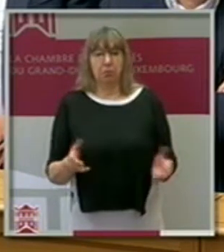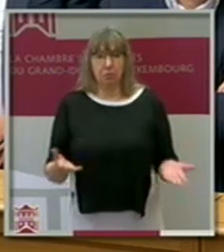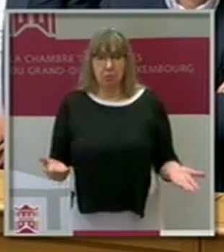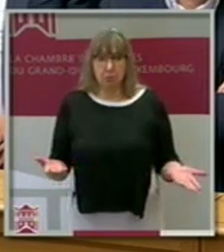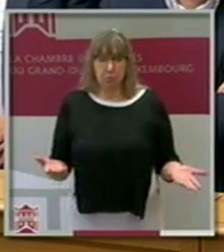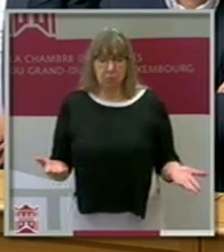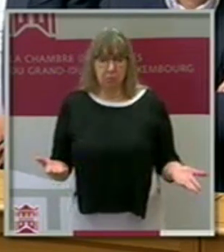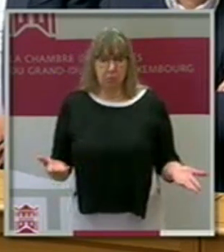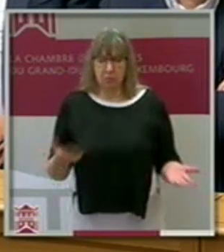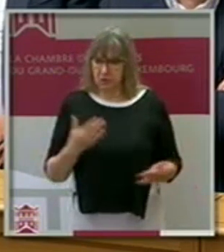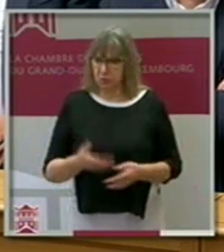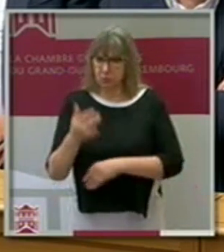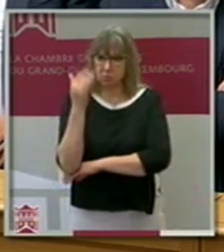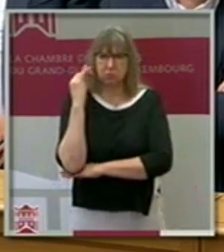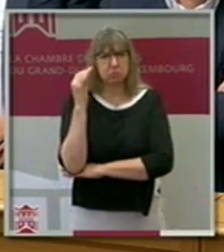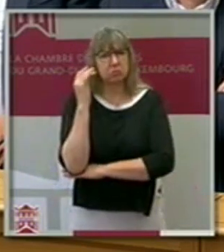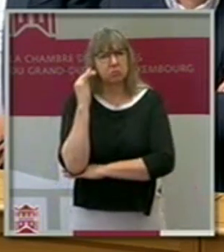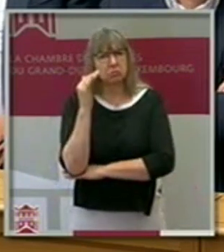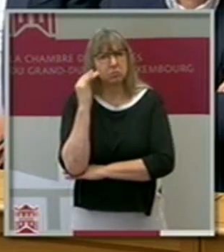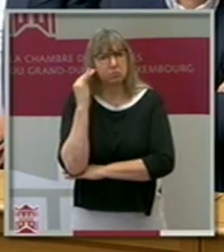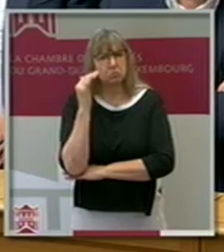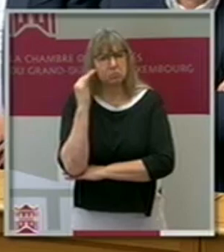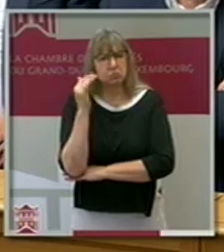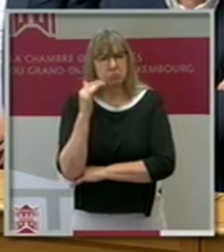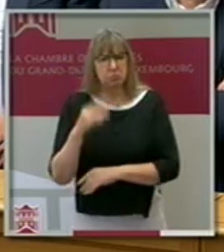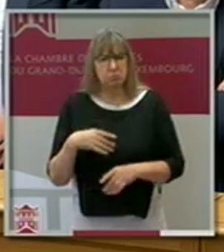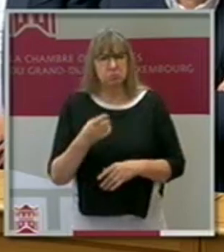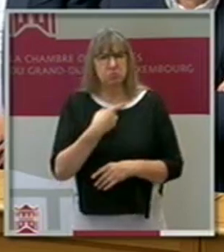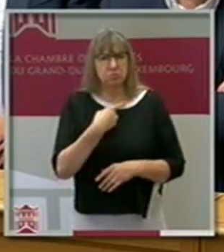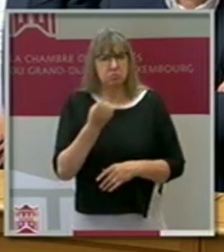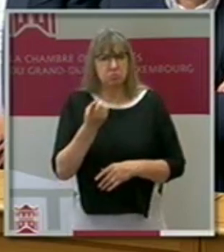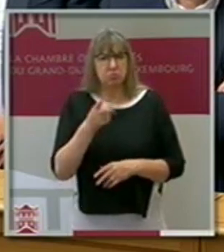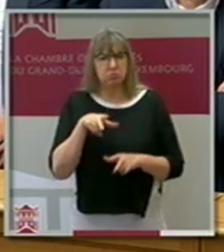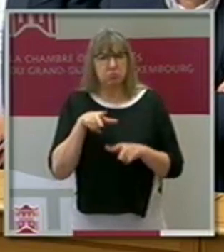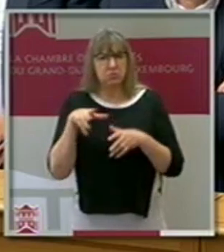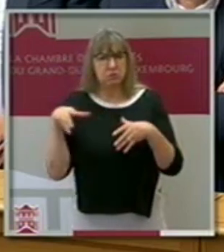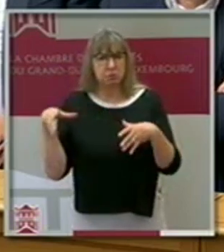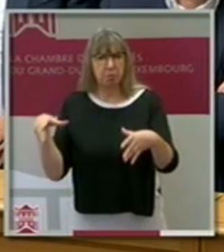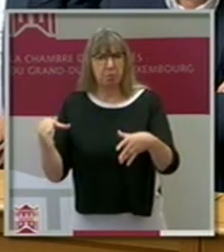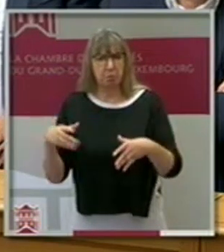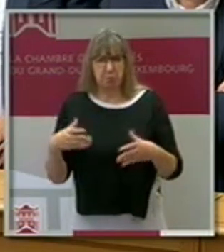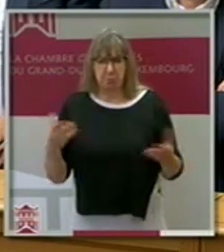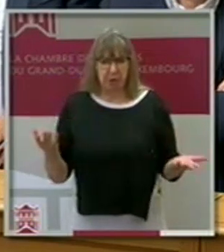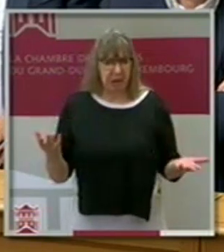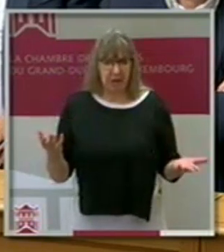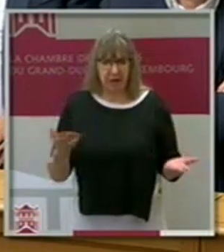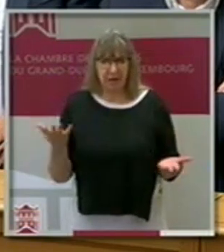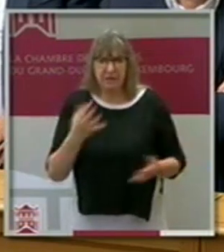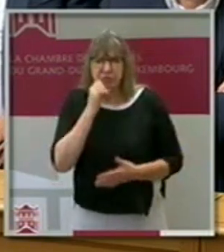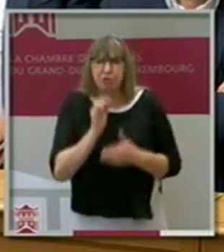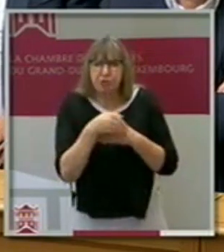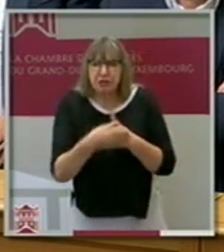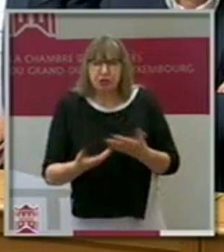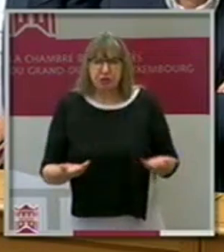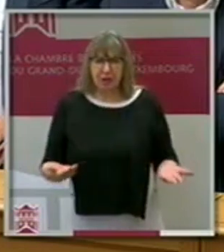zu fährten? Oder kann ich noch so, was hat die Majorität zu verstoppen? Was hat sie zu verstoppen? Man hat nichts zu verstoppen, man will nicht